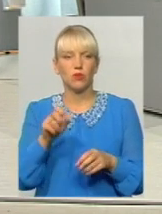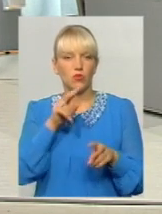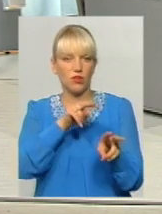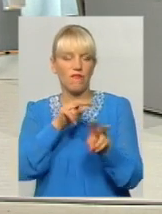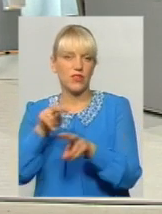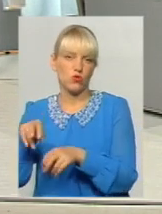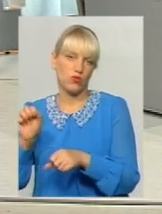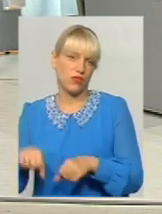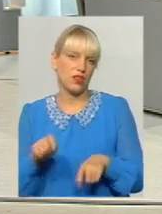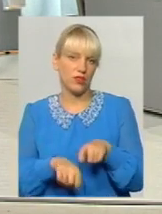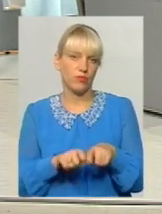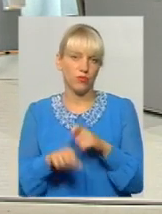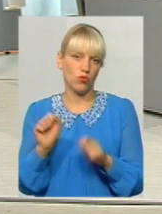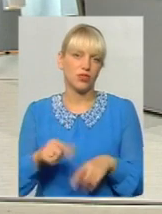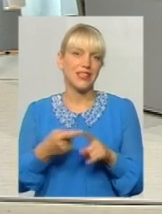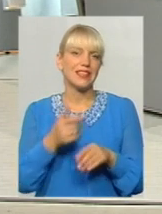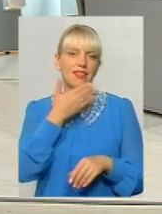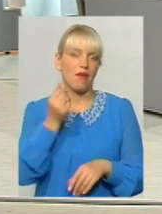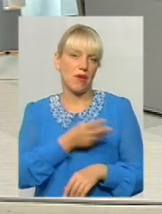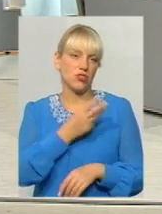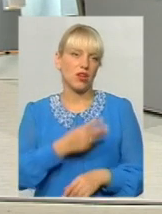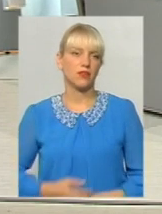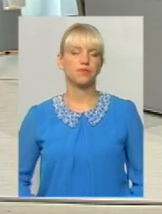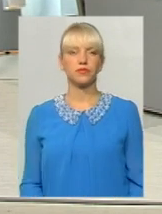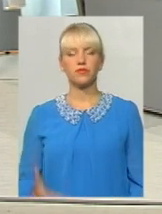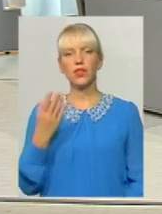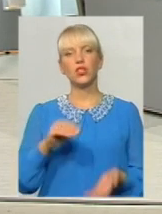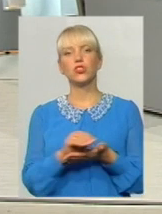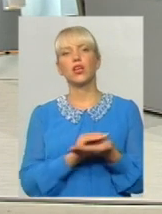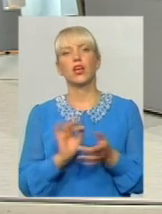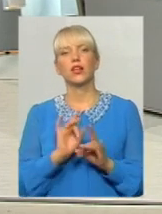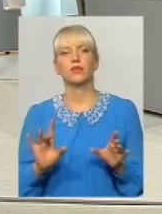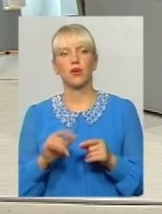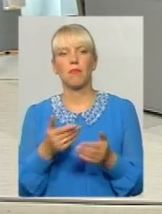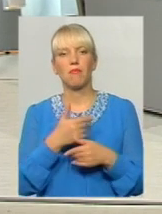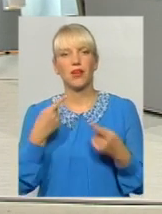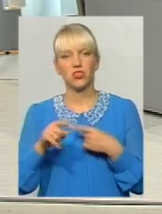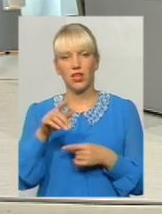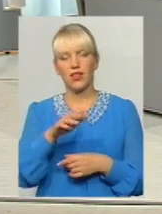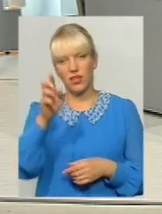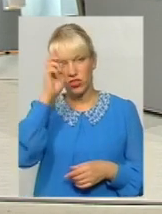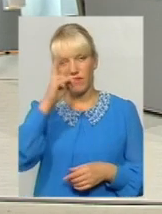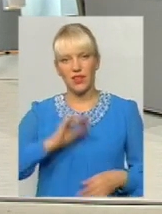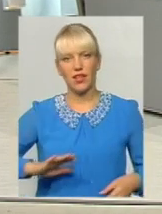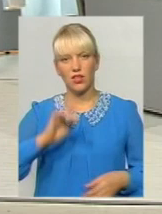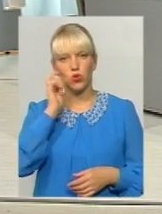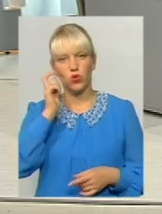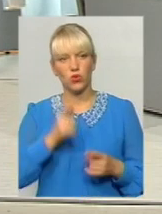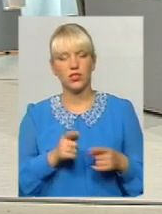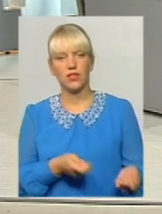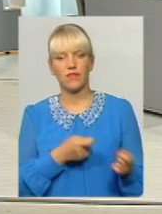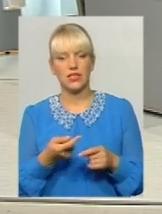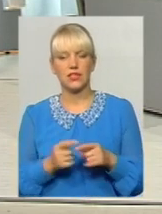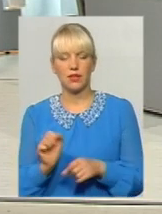і це просто небажання. Ще раз пояснюю, громадянин іншої держави на територію України завозить автомобіль. І є